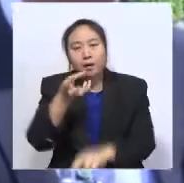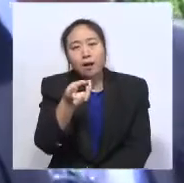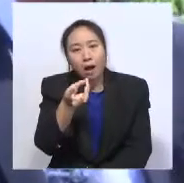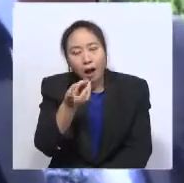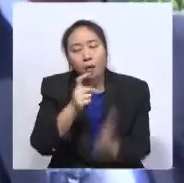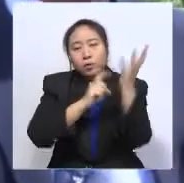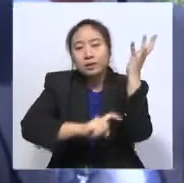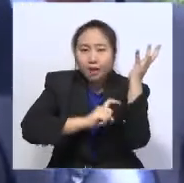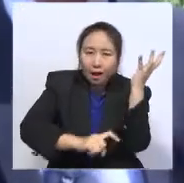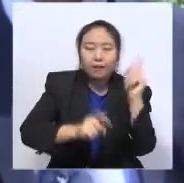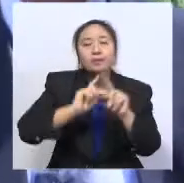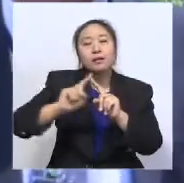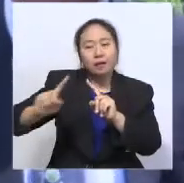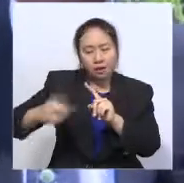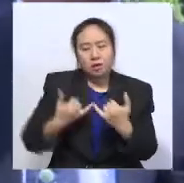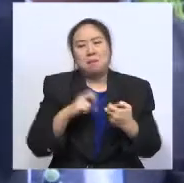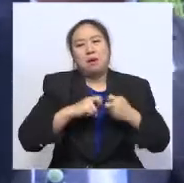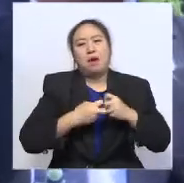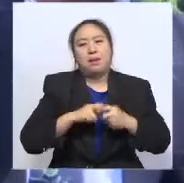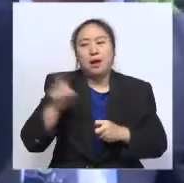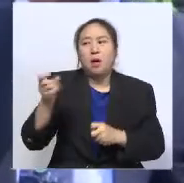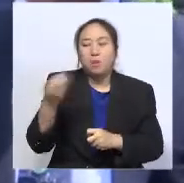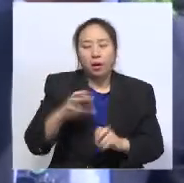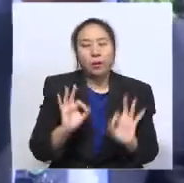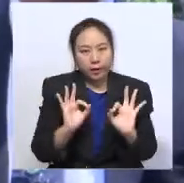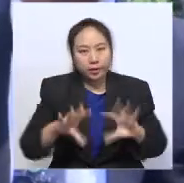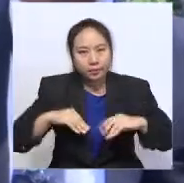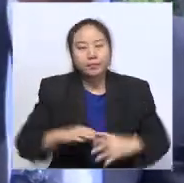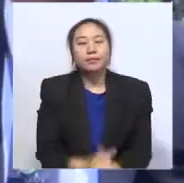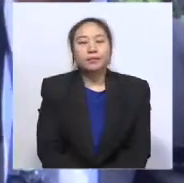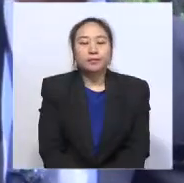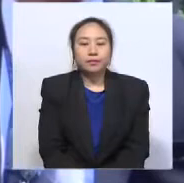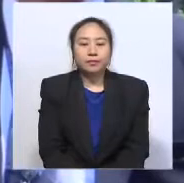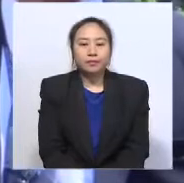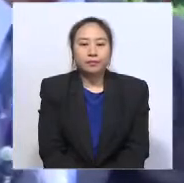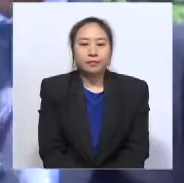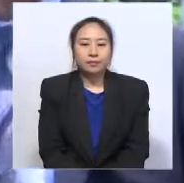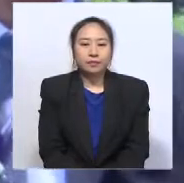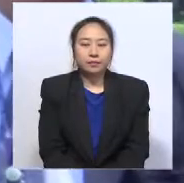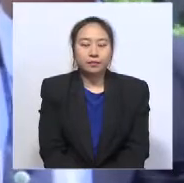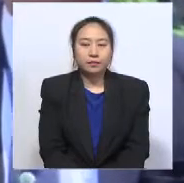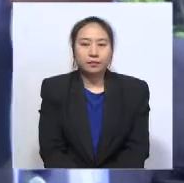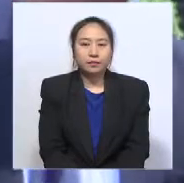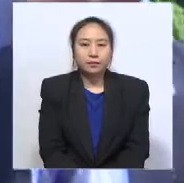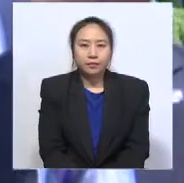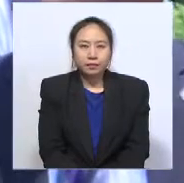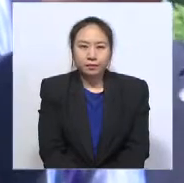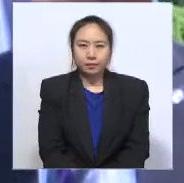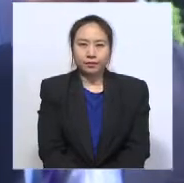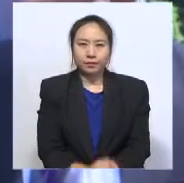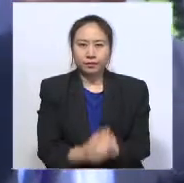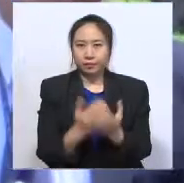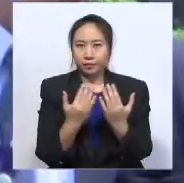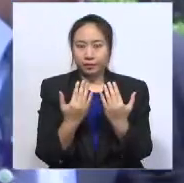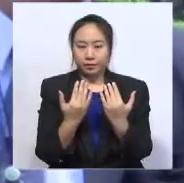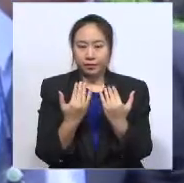เรื่องปลาอะไรของเราด้วยนะที่เราเป็นปัญหาอยู่เขาก็รับปากเราไป เขาอยากจะช่วยอะไรตอน ก็เนี่ยไม่ใช่